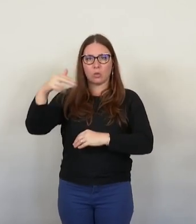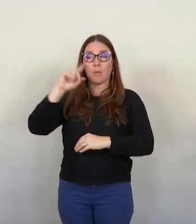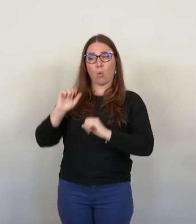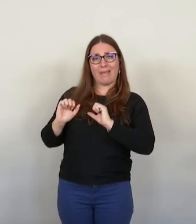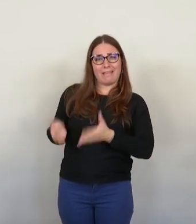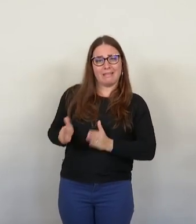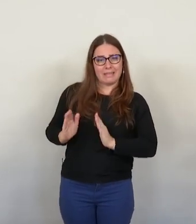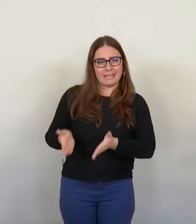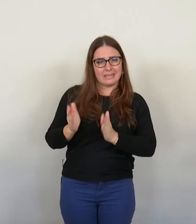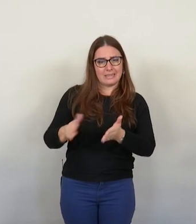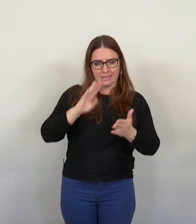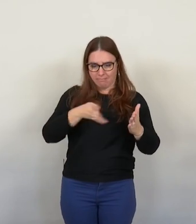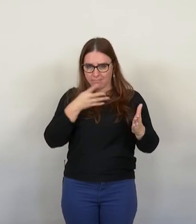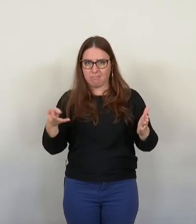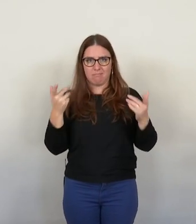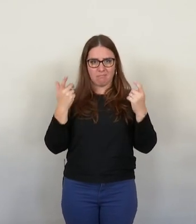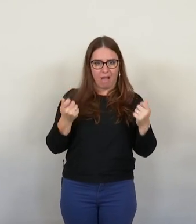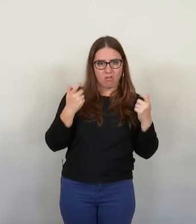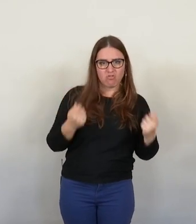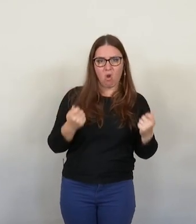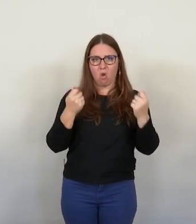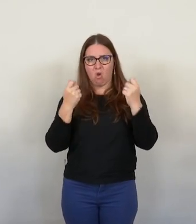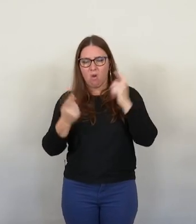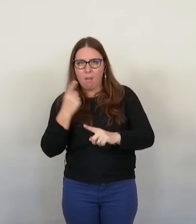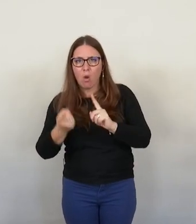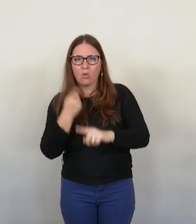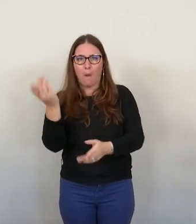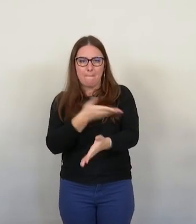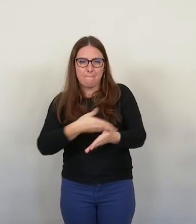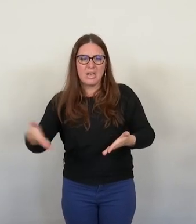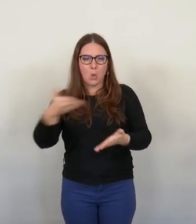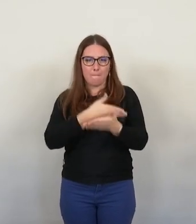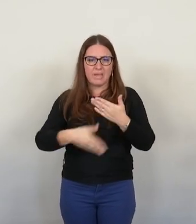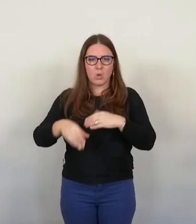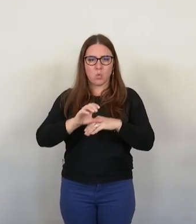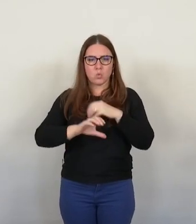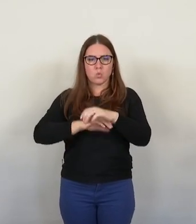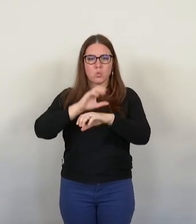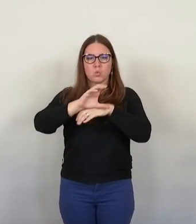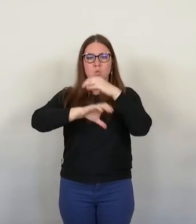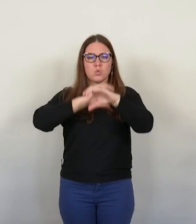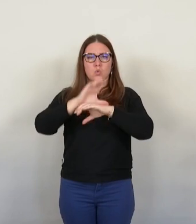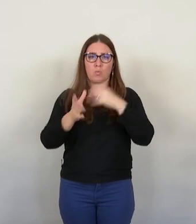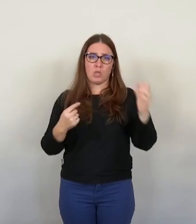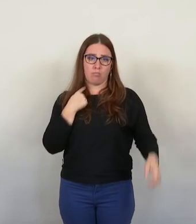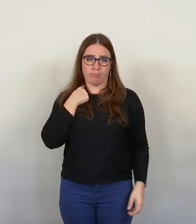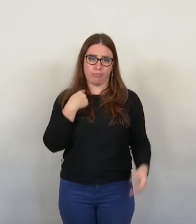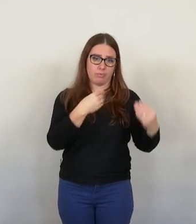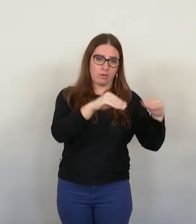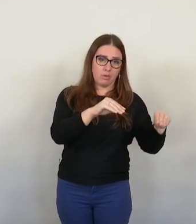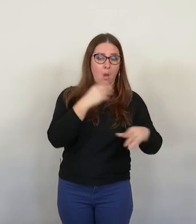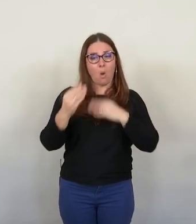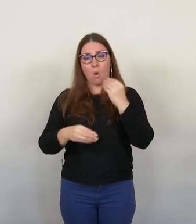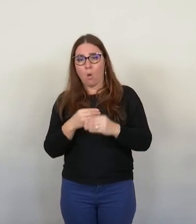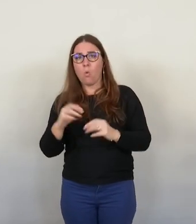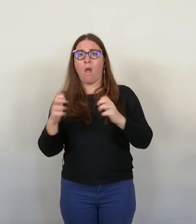prises des décision d'argent décision fortte tous ces millions qui s'entassent et qui seront soit perdus bijou de famille soit payés par